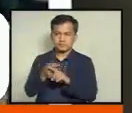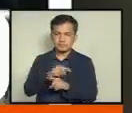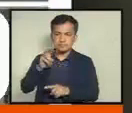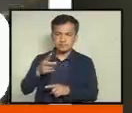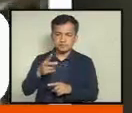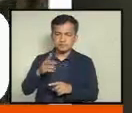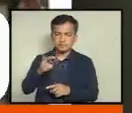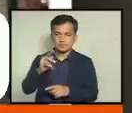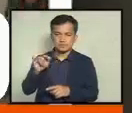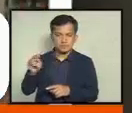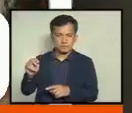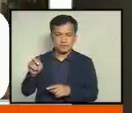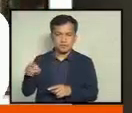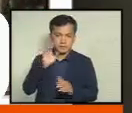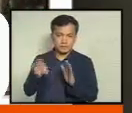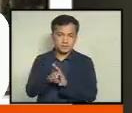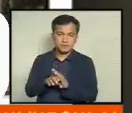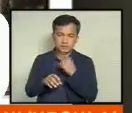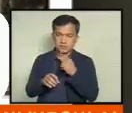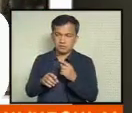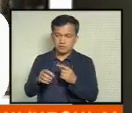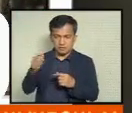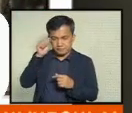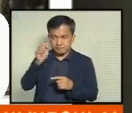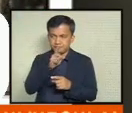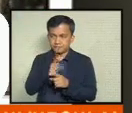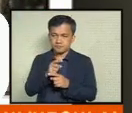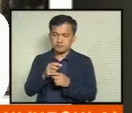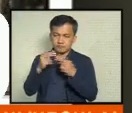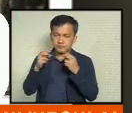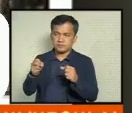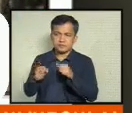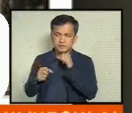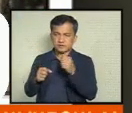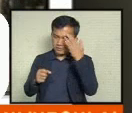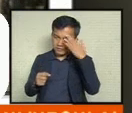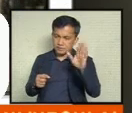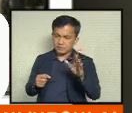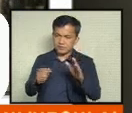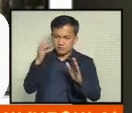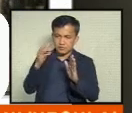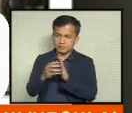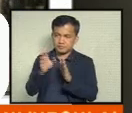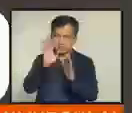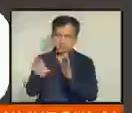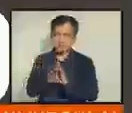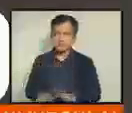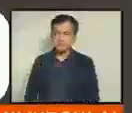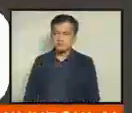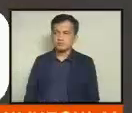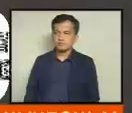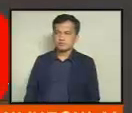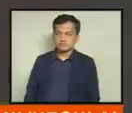Infantry Battalion ng mga litrato. Nanindigan naman si Aguilar na totoo ang balita pero hindi raw niya alam na photoshopped ang mga litrato.